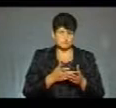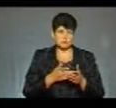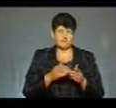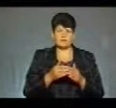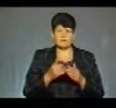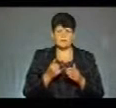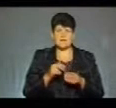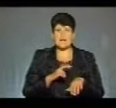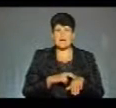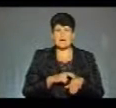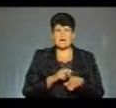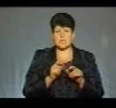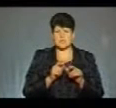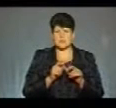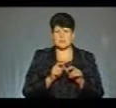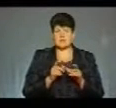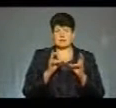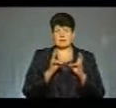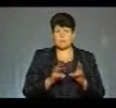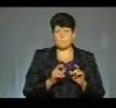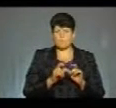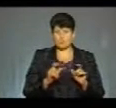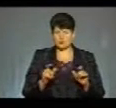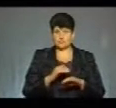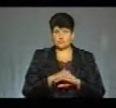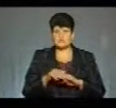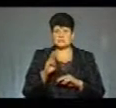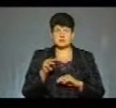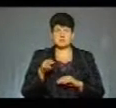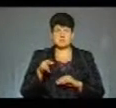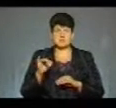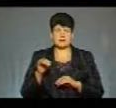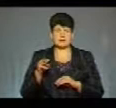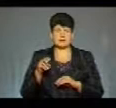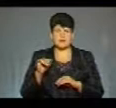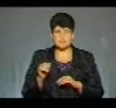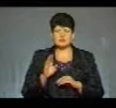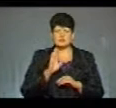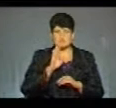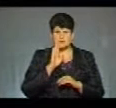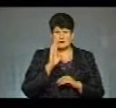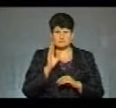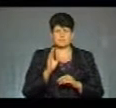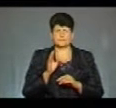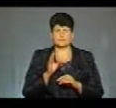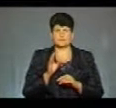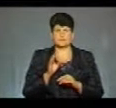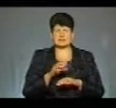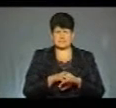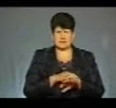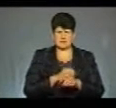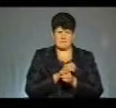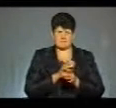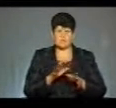від лікаря травмпункту по вулиці Шпитальній про те, що з рваною раною кісті до них звернувся